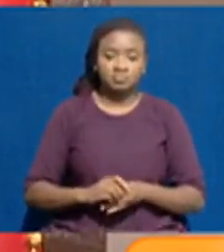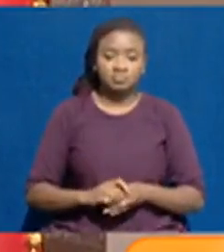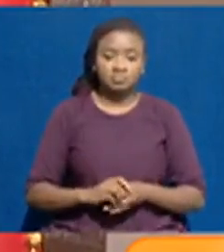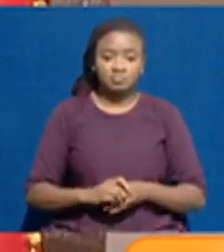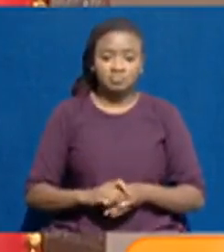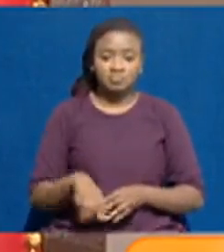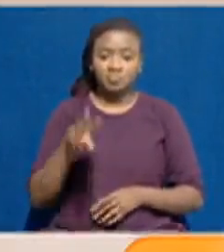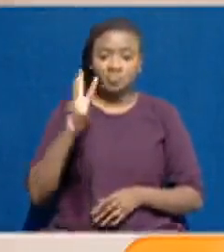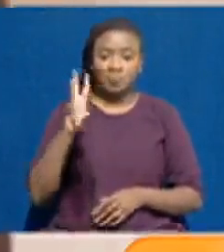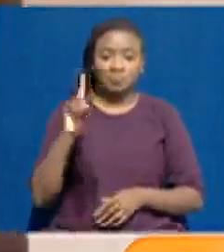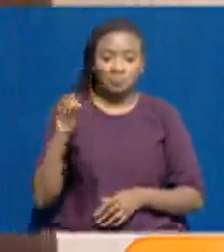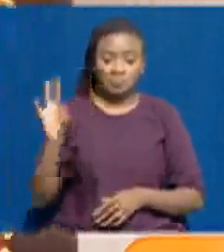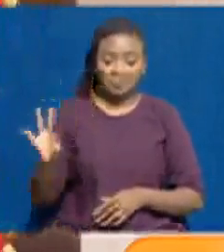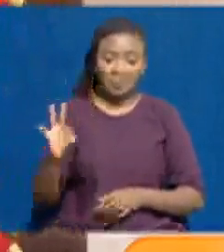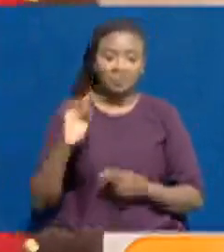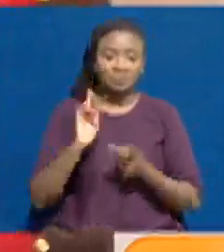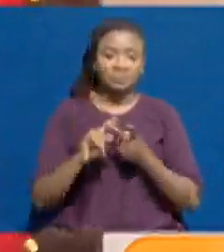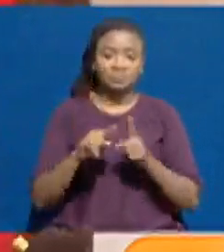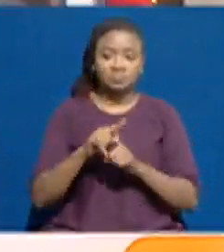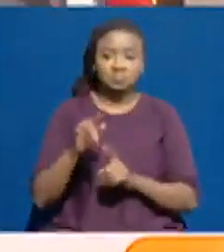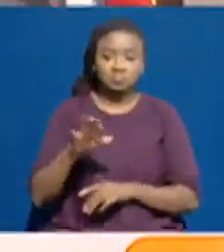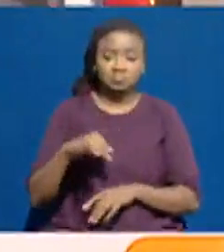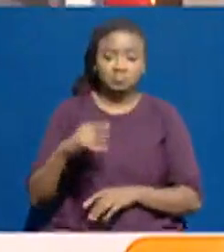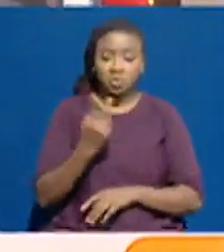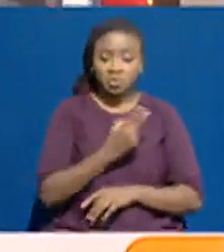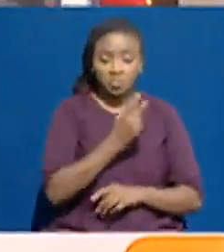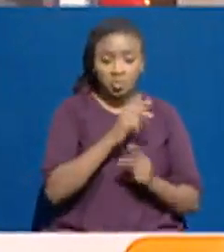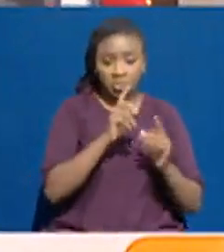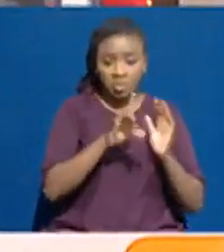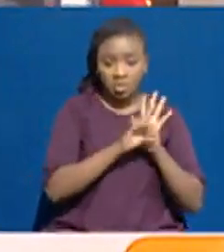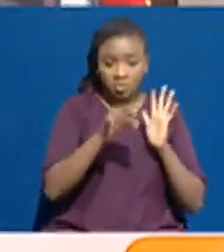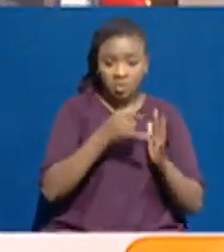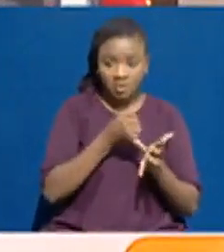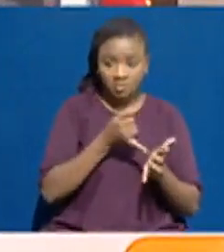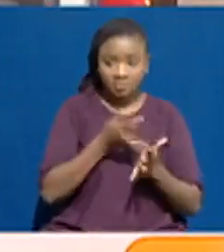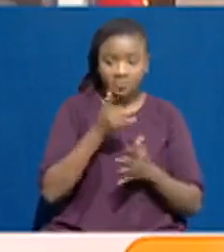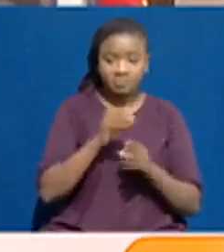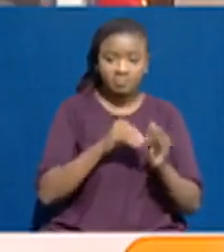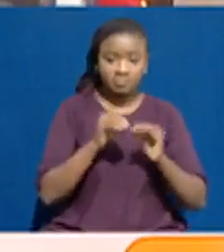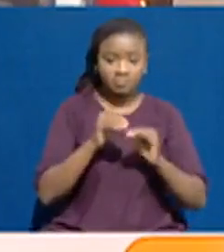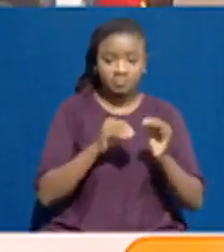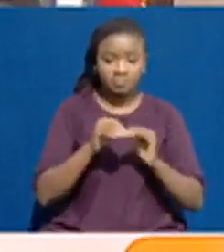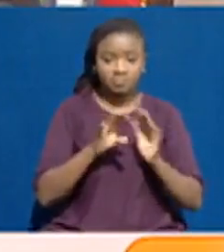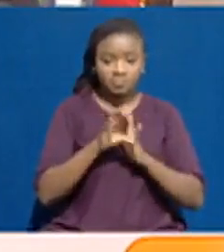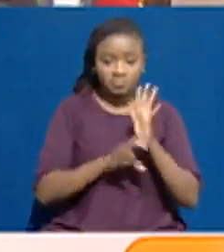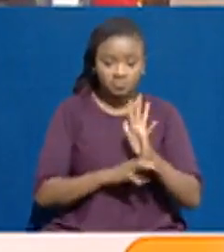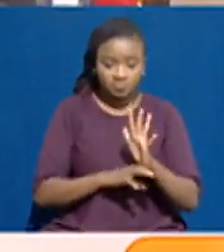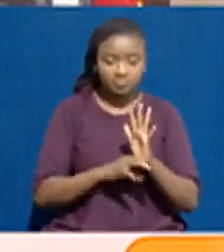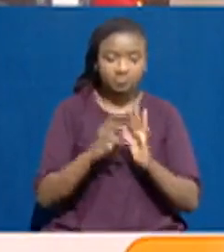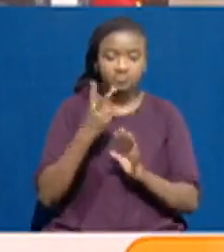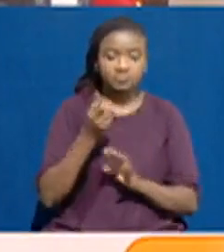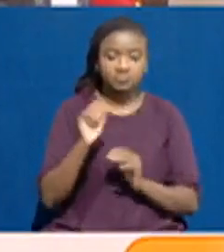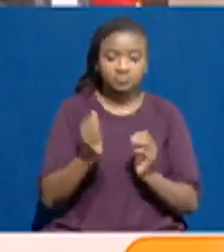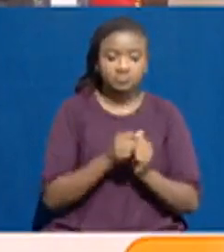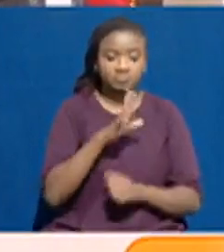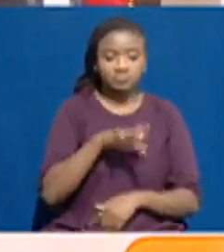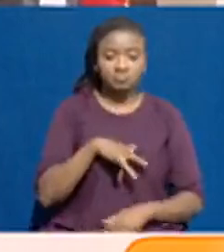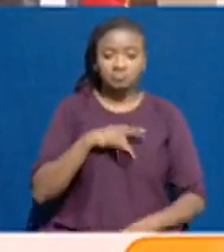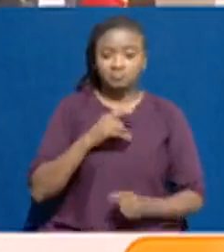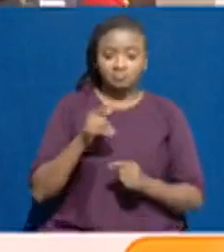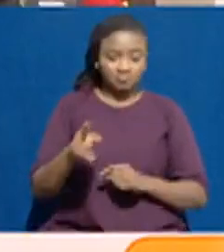maeneo bunge. Mkangi na Abdikadir, ambao walihusika katika kutengeneza katiba ya sasa, wanahisi kuwa